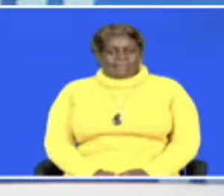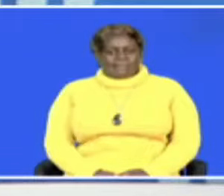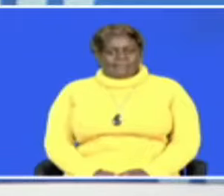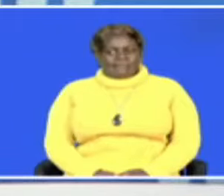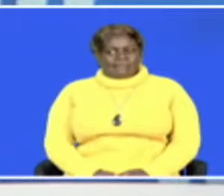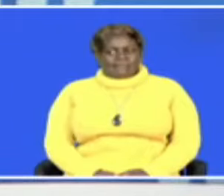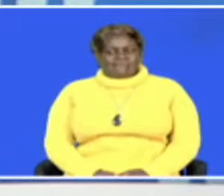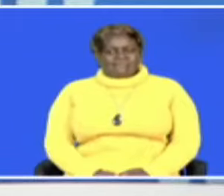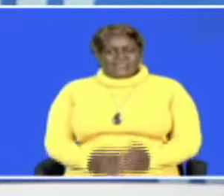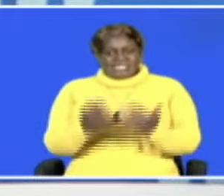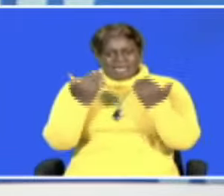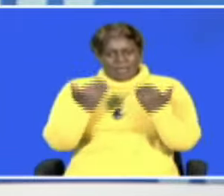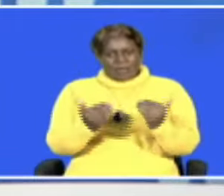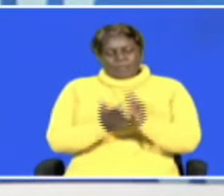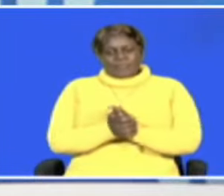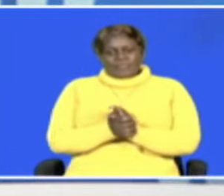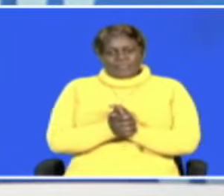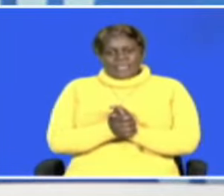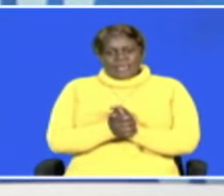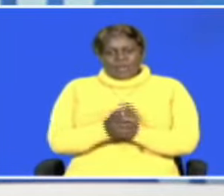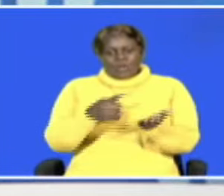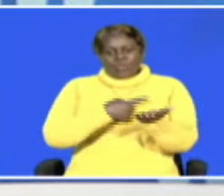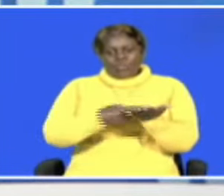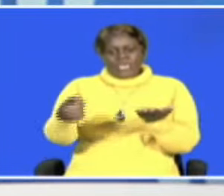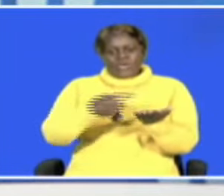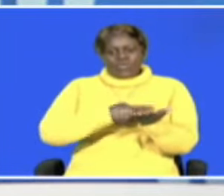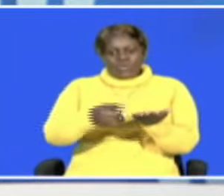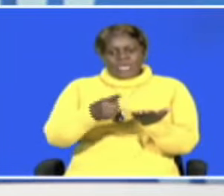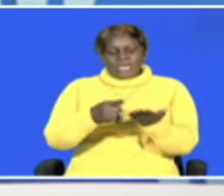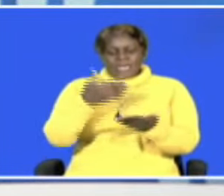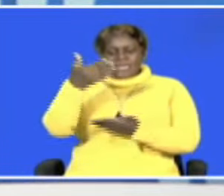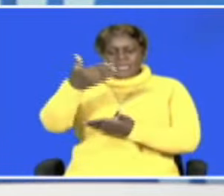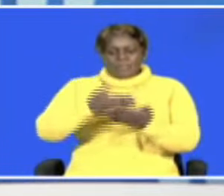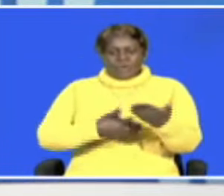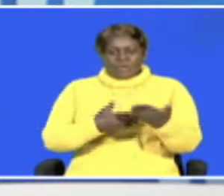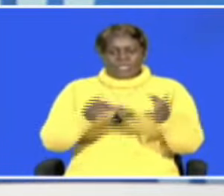Na sasa mtazamaji, kwenye makala yetu ya kila siku ya Jumamosi, na ni kwamba mswada wa theluthi